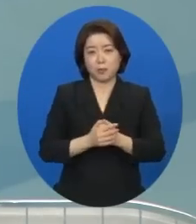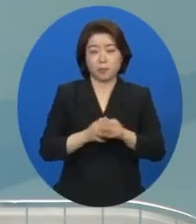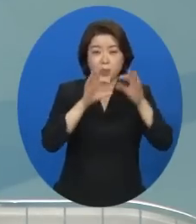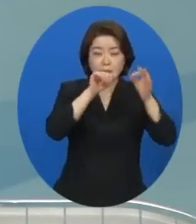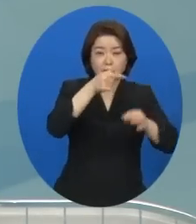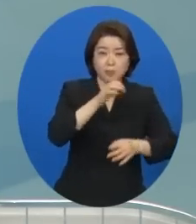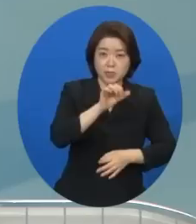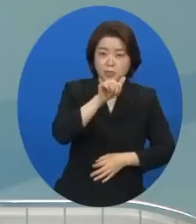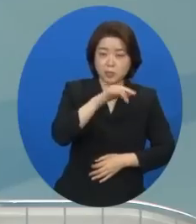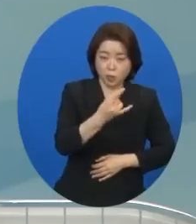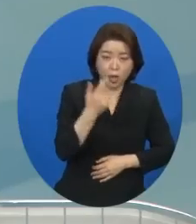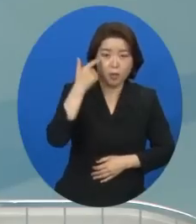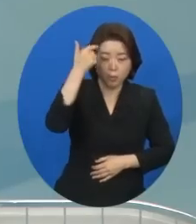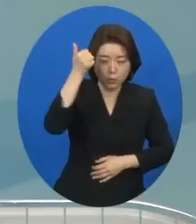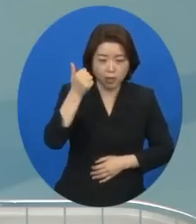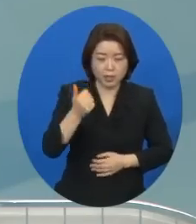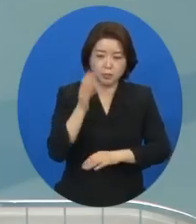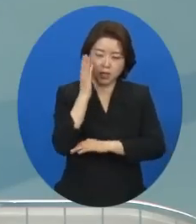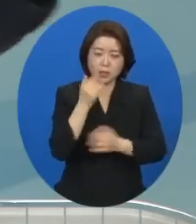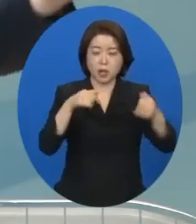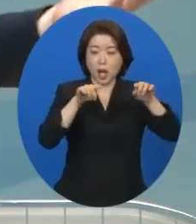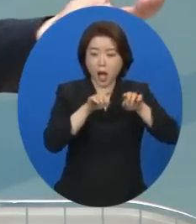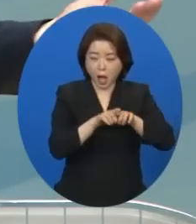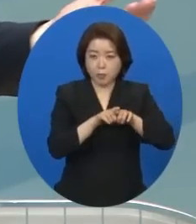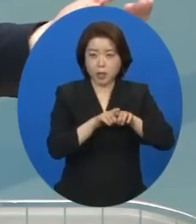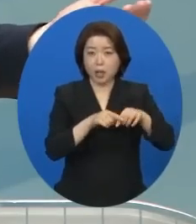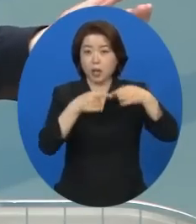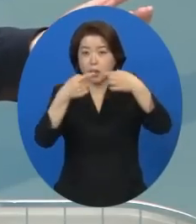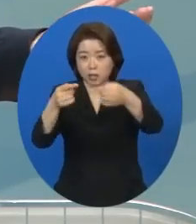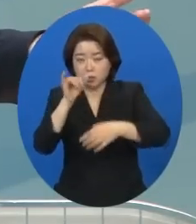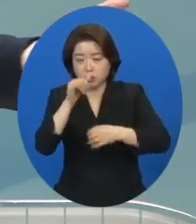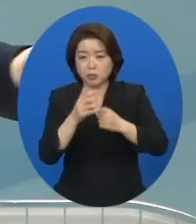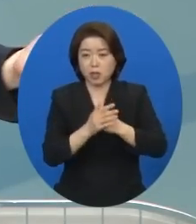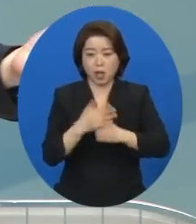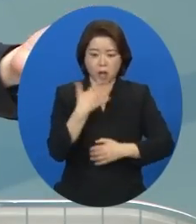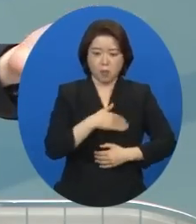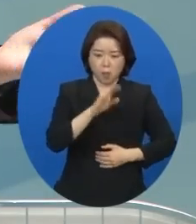같이 가셨는데 건강의 어려움 때문에 갑자기 귀국하셔야 됐어요.